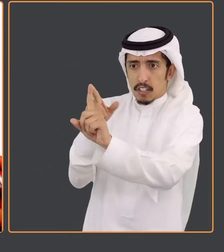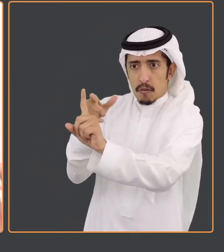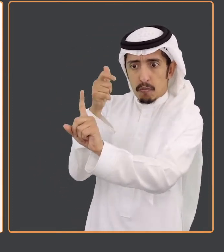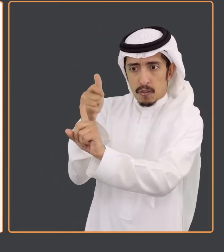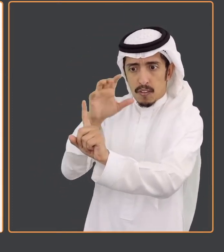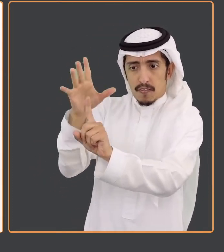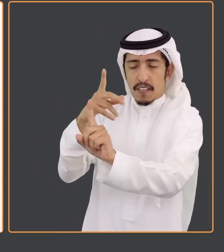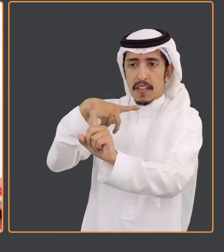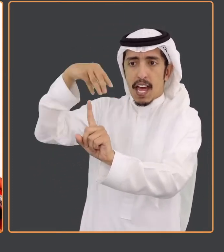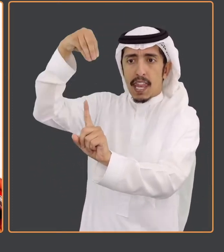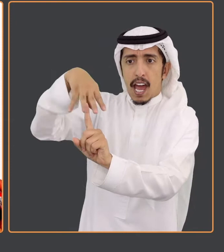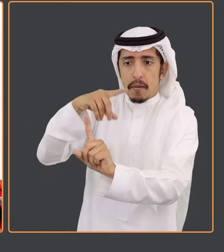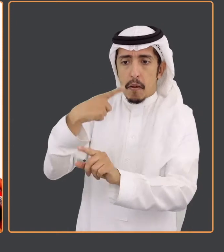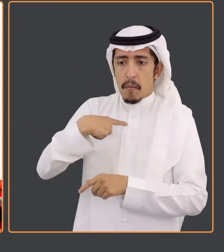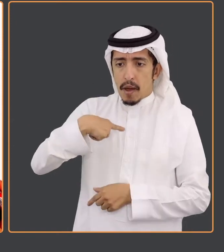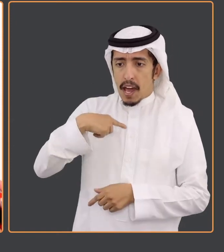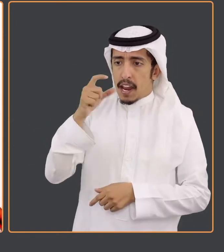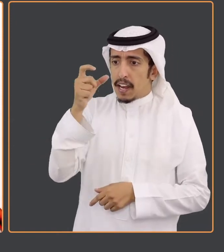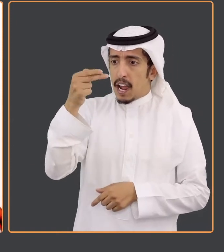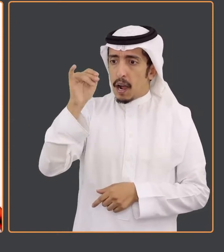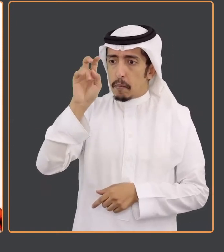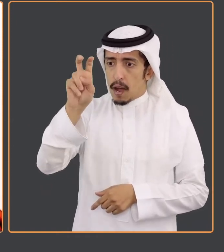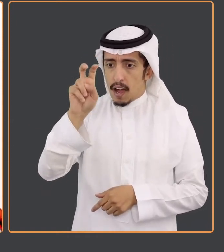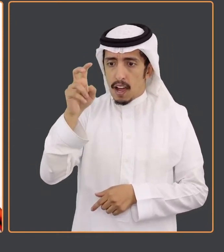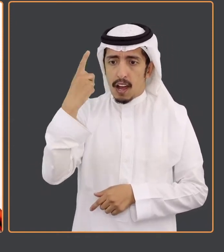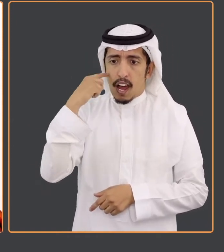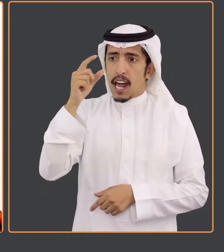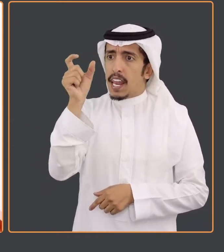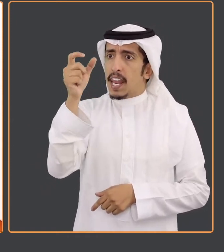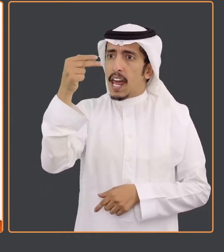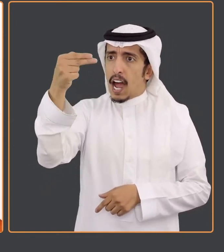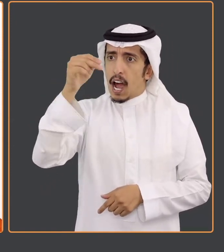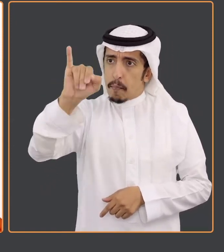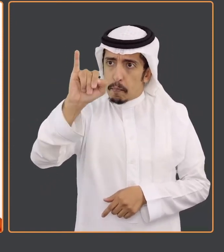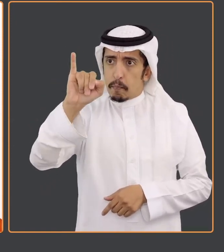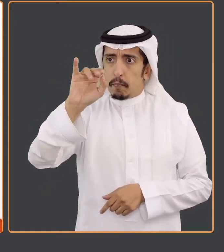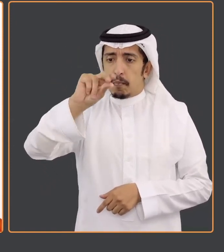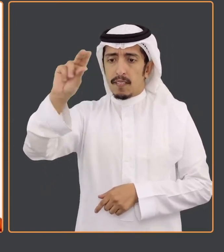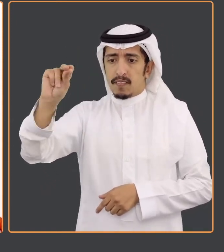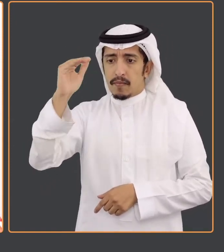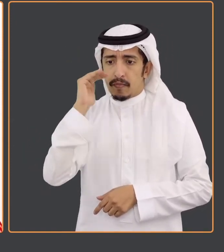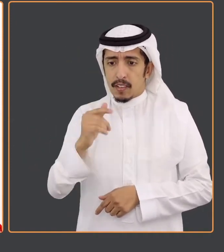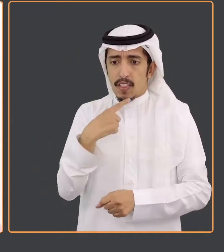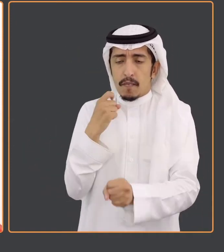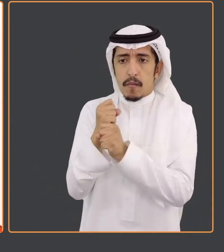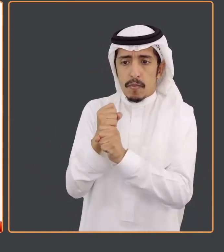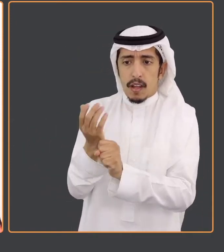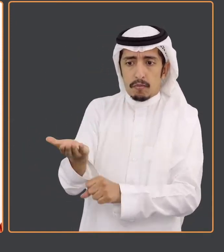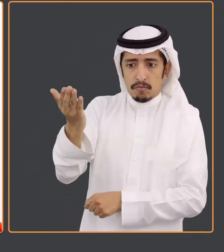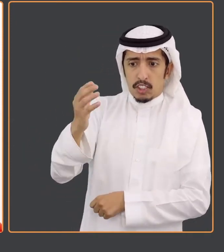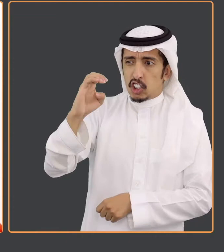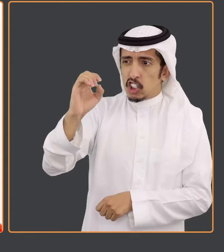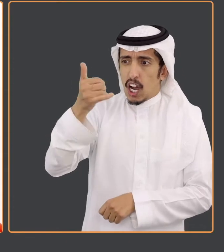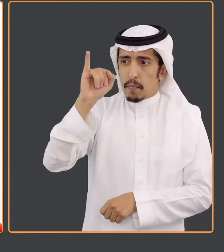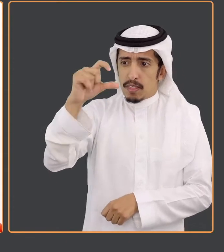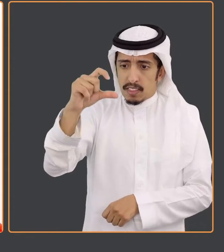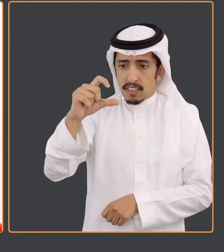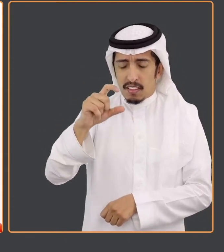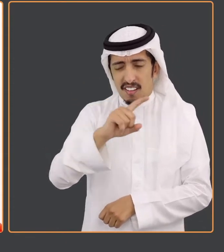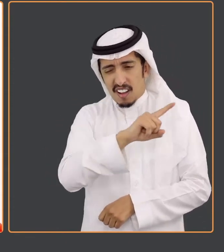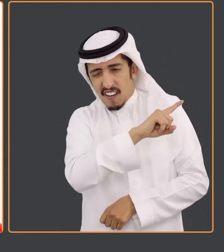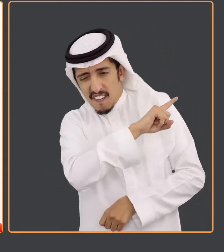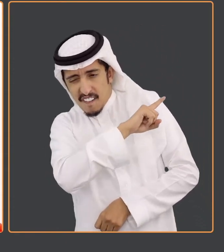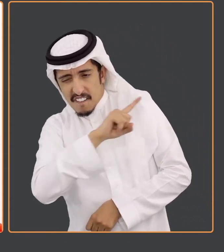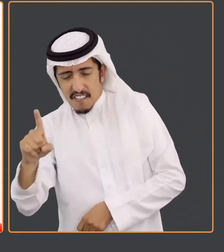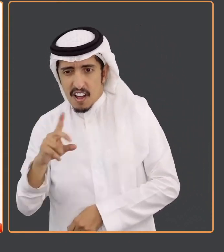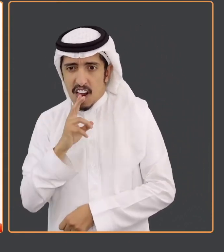الفعل نعمة، ونعمة فعل ماض جامد يفيد المدح، ومعنى جامد أي أنه لا